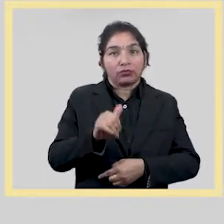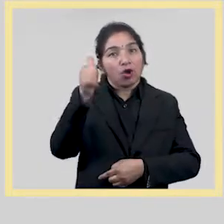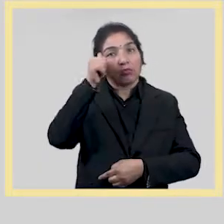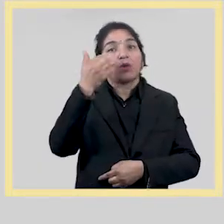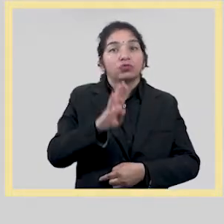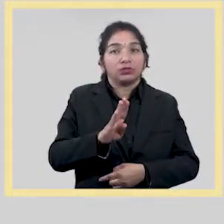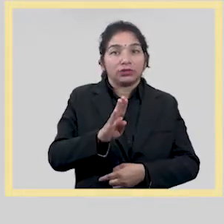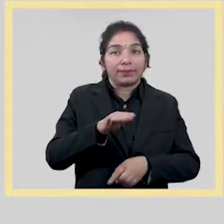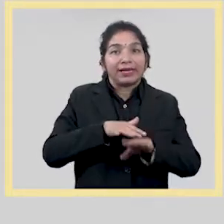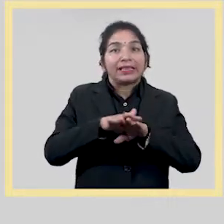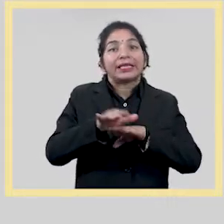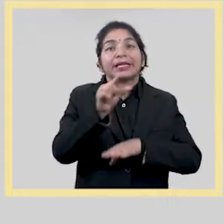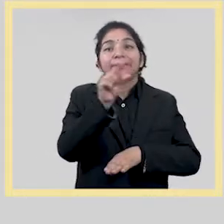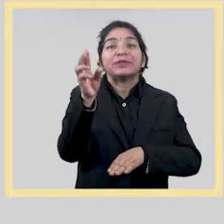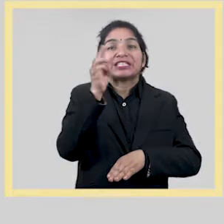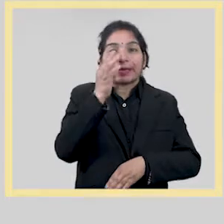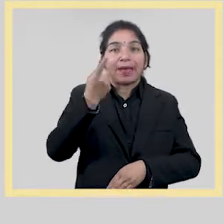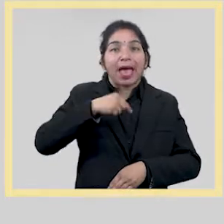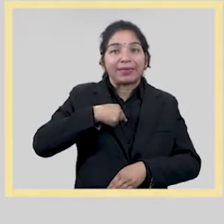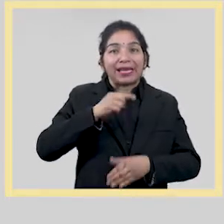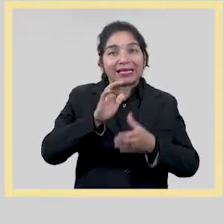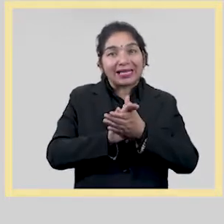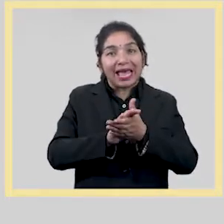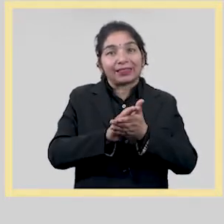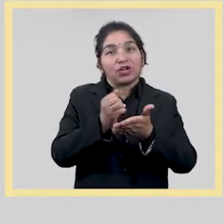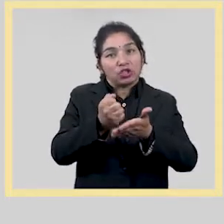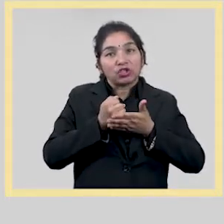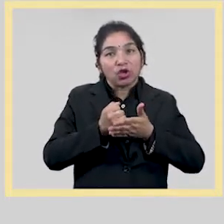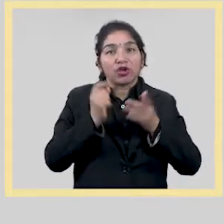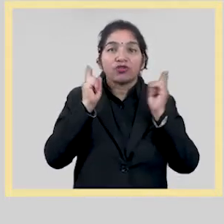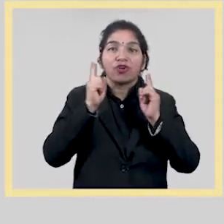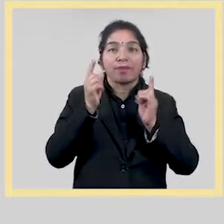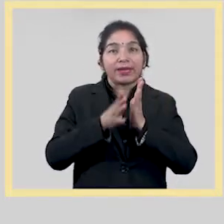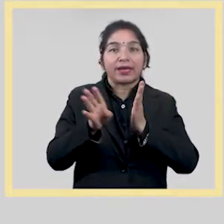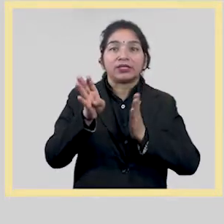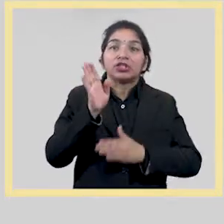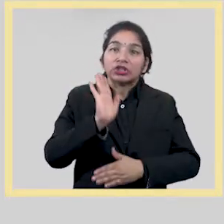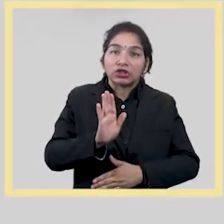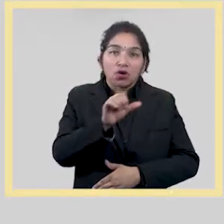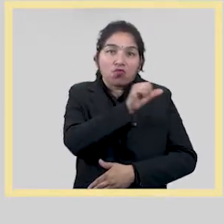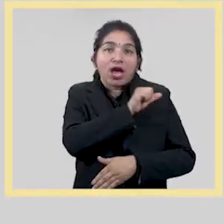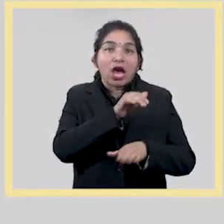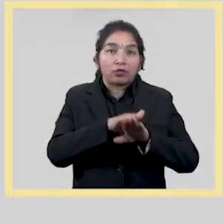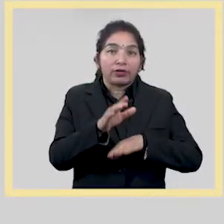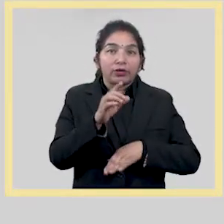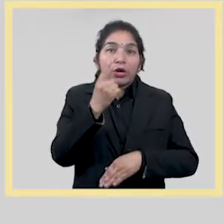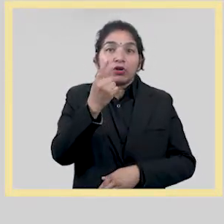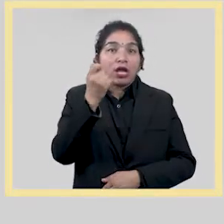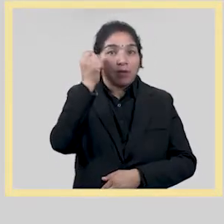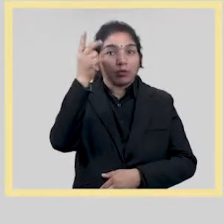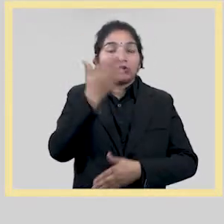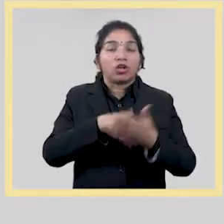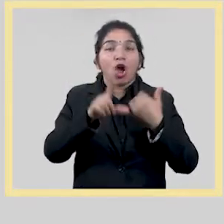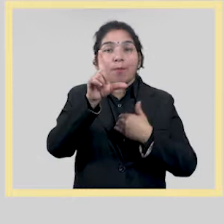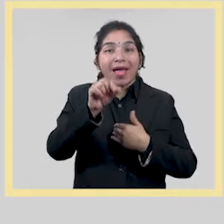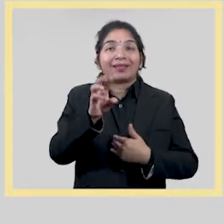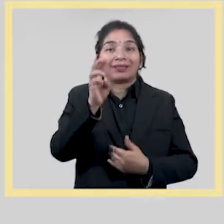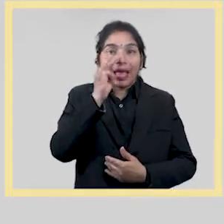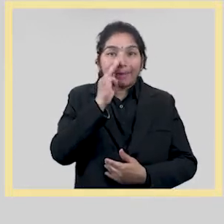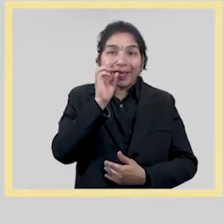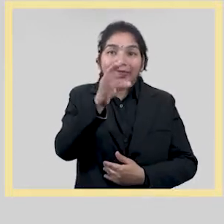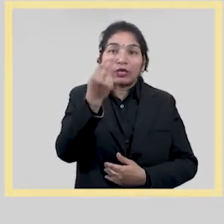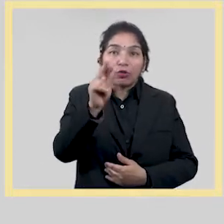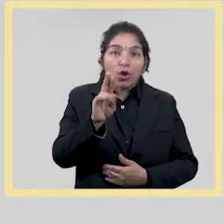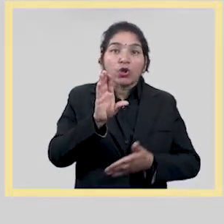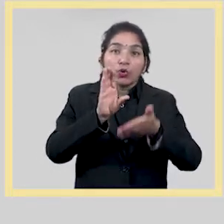हुन्छ। हामीलाई धेरै विषयमा हामीलाई साथ र समर्थन चाहिँ नगरपालिकाबाट छ। उहाँहरूले एउटा बौद्धिक अपाङ्गतामा